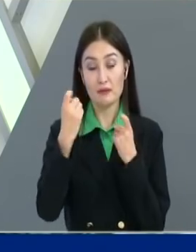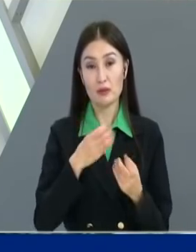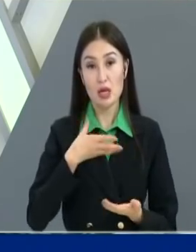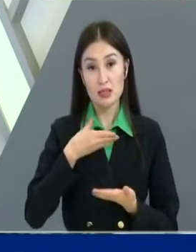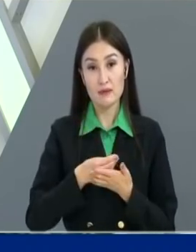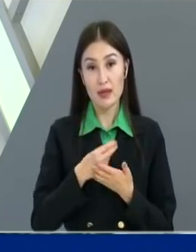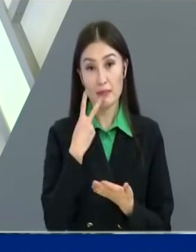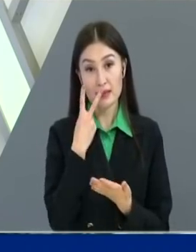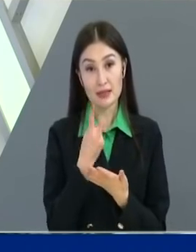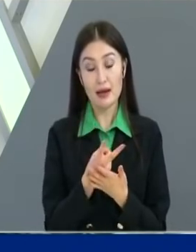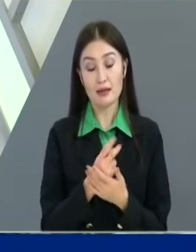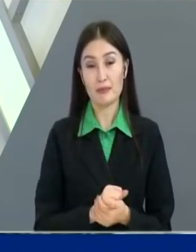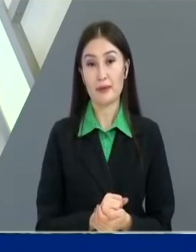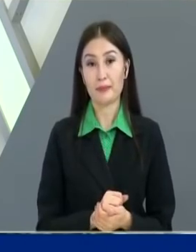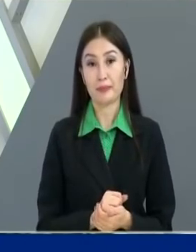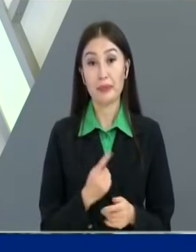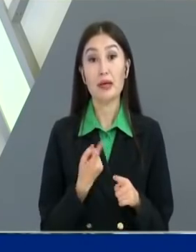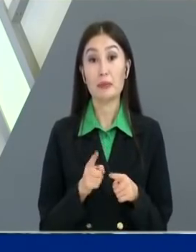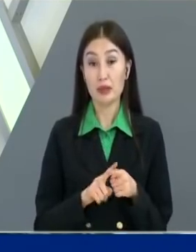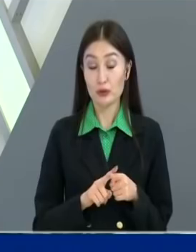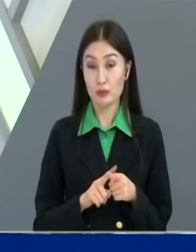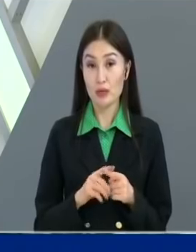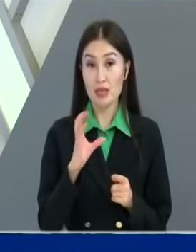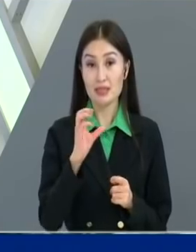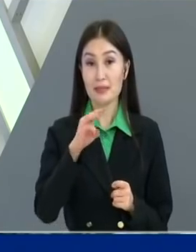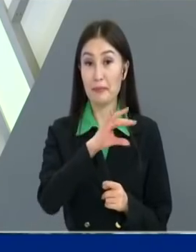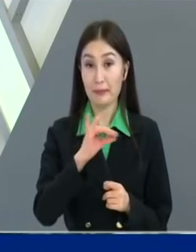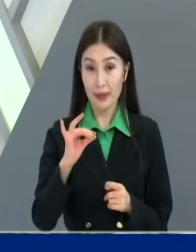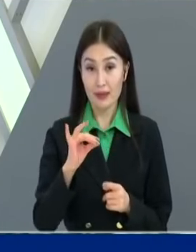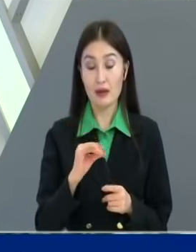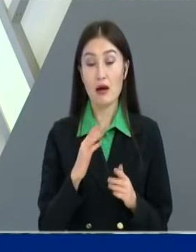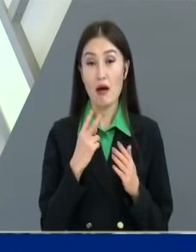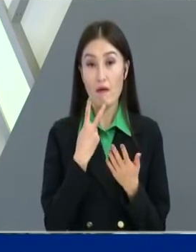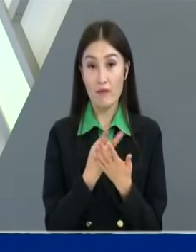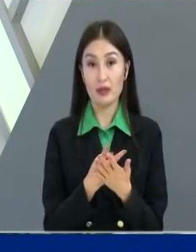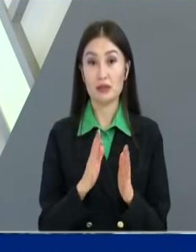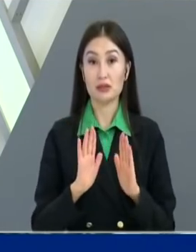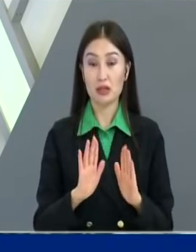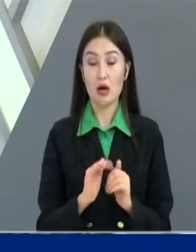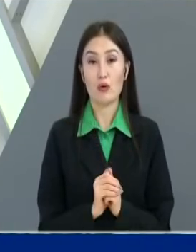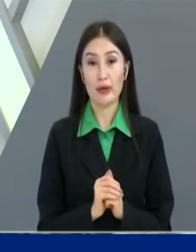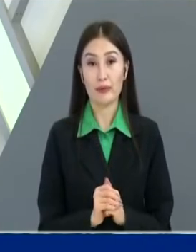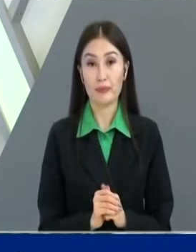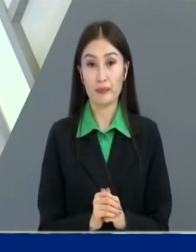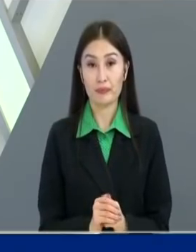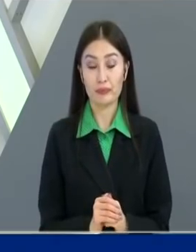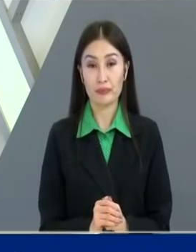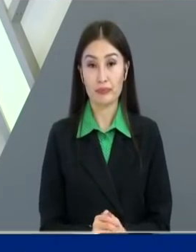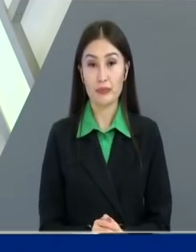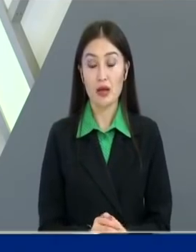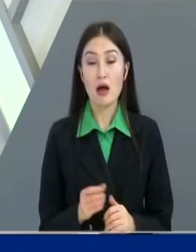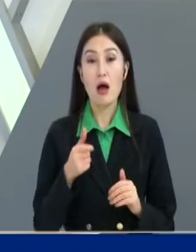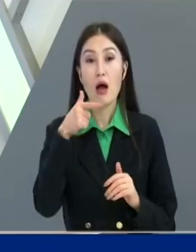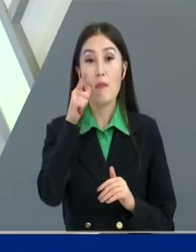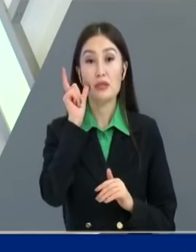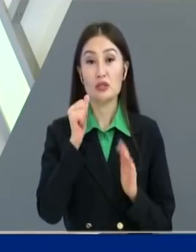своими взглядами, общественность. Поэтому средства массовой информации выглядят как будто лакомый кусочек. А